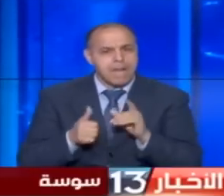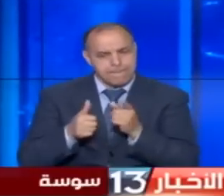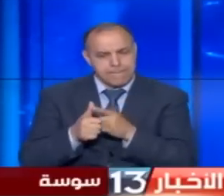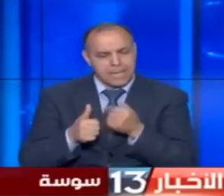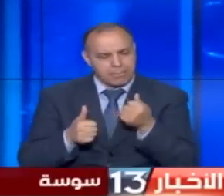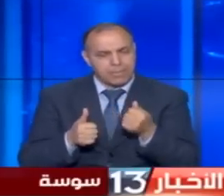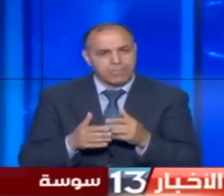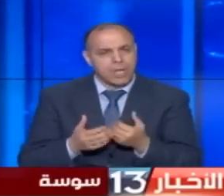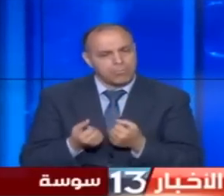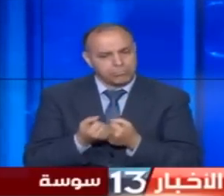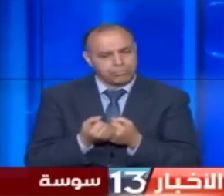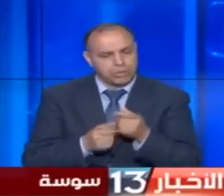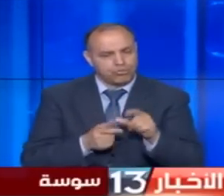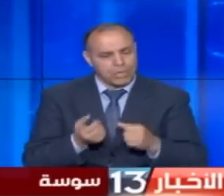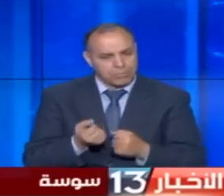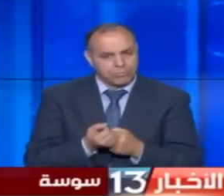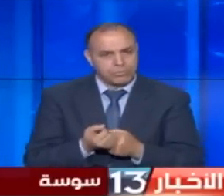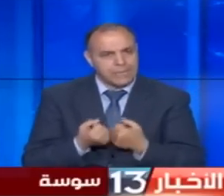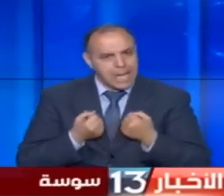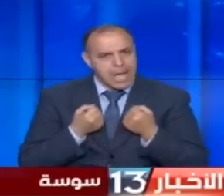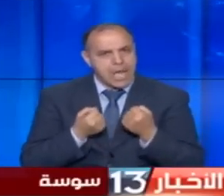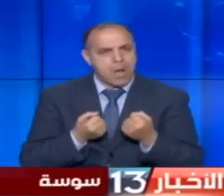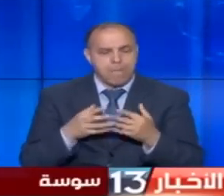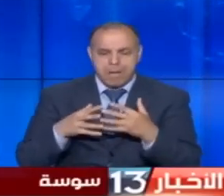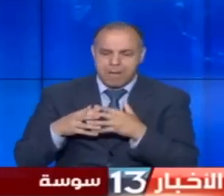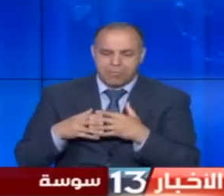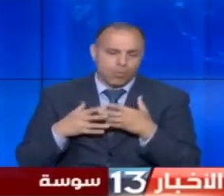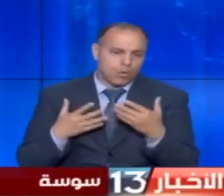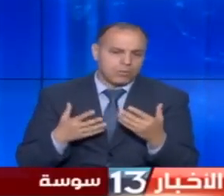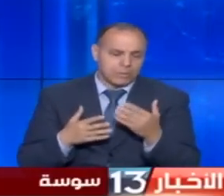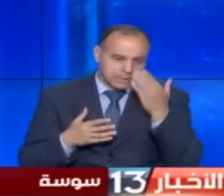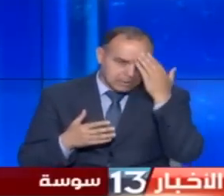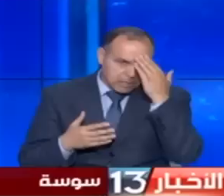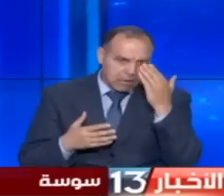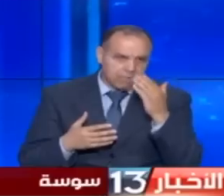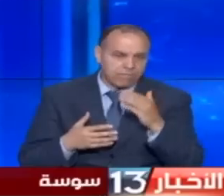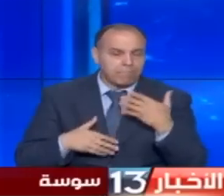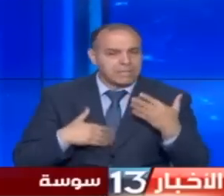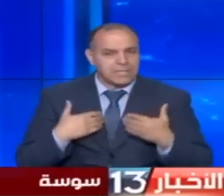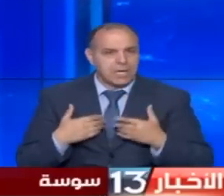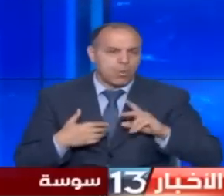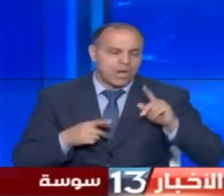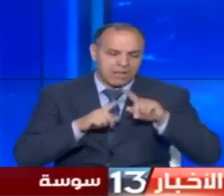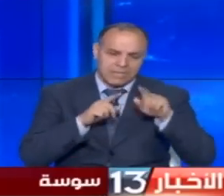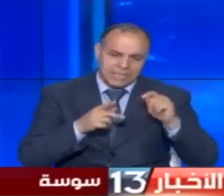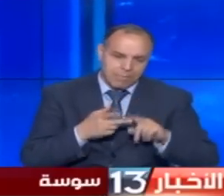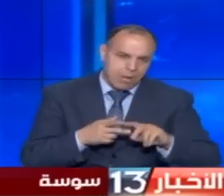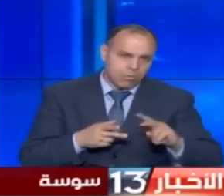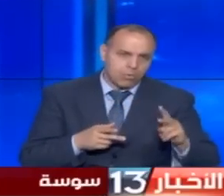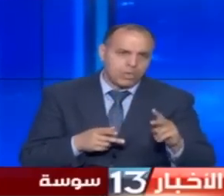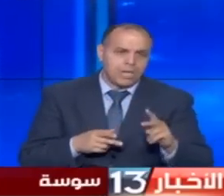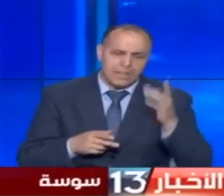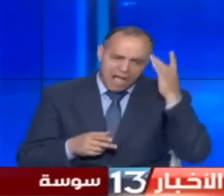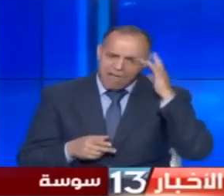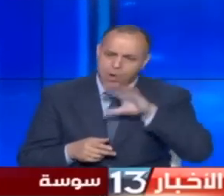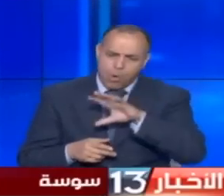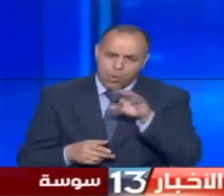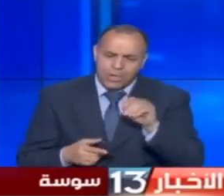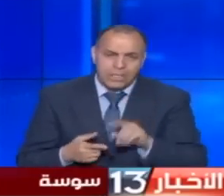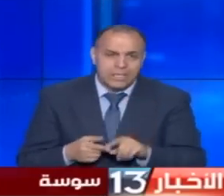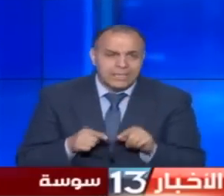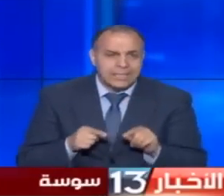تشجع الناس وتحاول بعض ما تعرف كلمات مصلح ولا في السينما ولا في دور الثقافه بصفه عامه